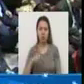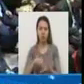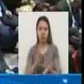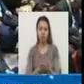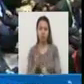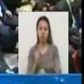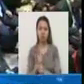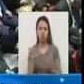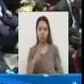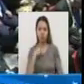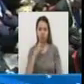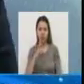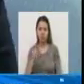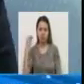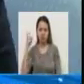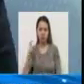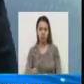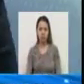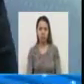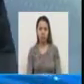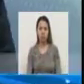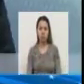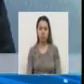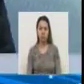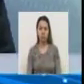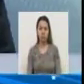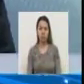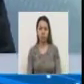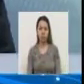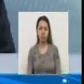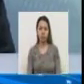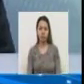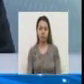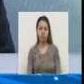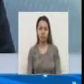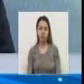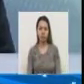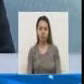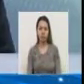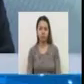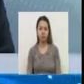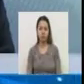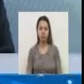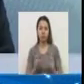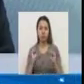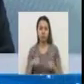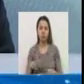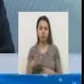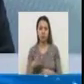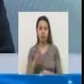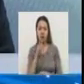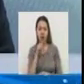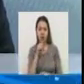тиіс, деді Нұрсұлтан Назарбаев. Можно применить и в вопросе регулирования ядерной проблемы Северной Кореи.